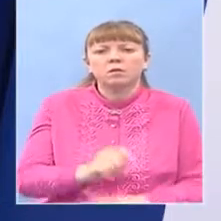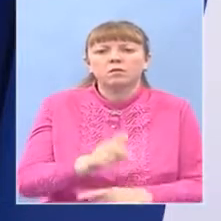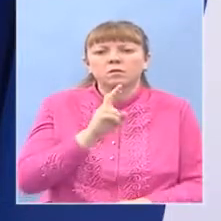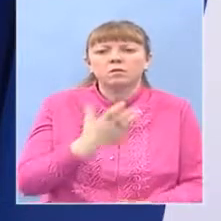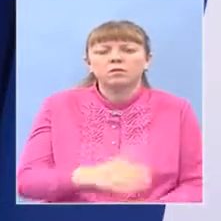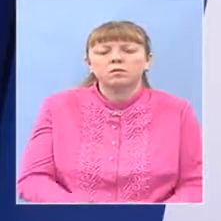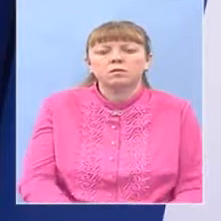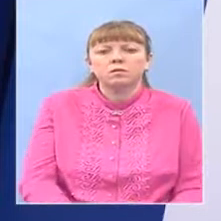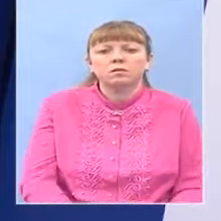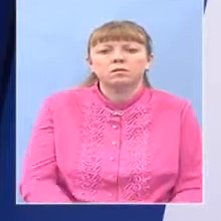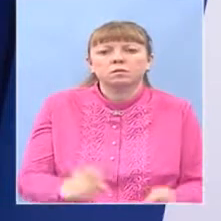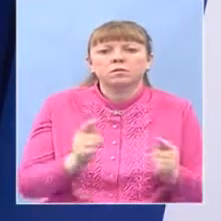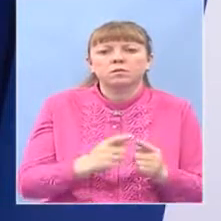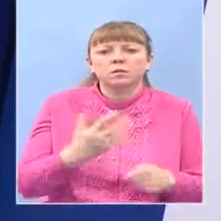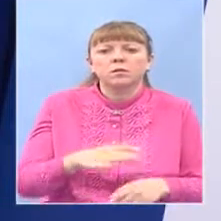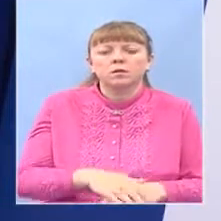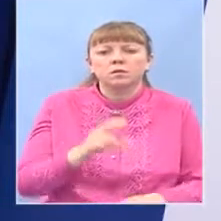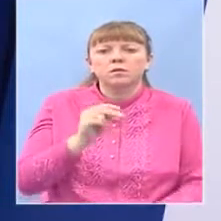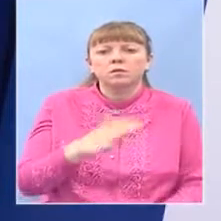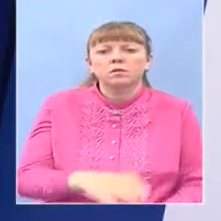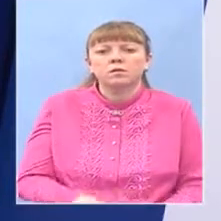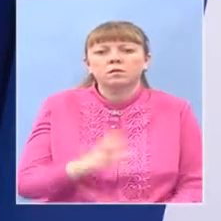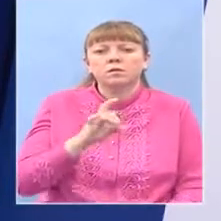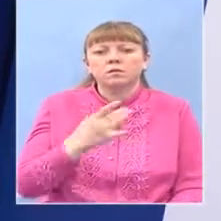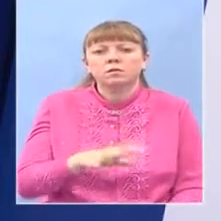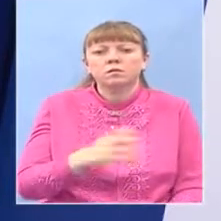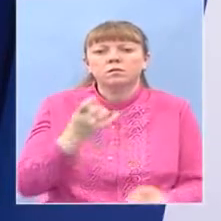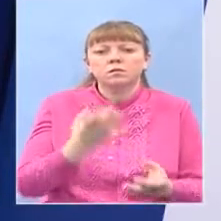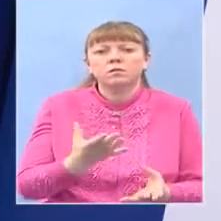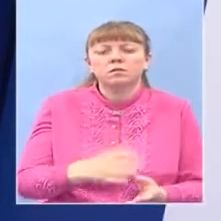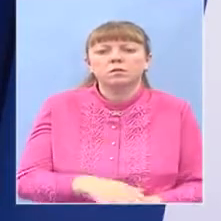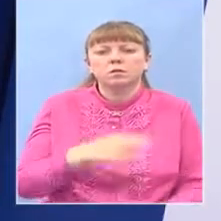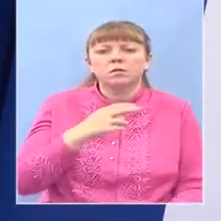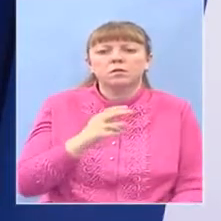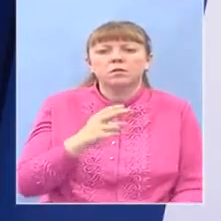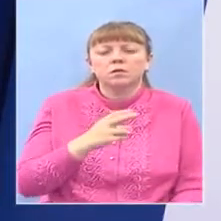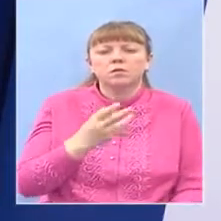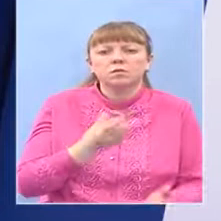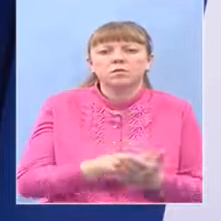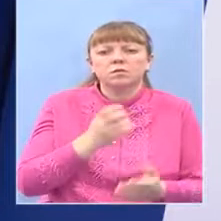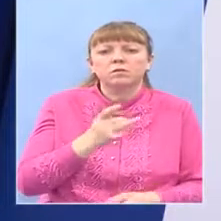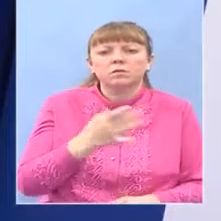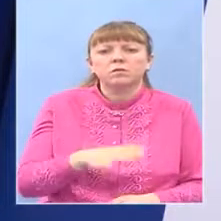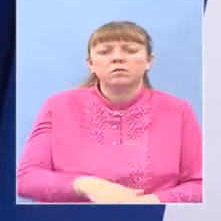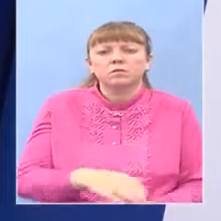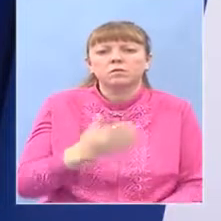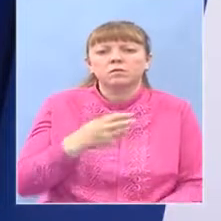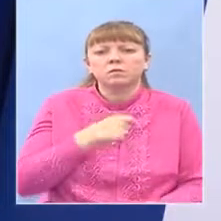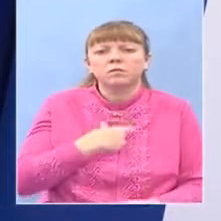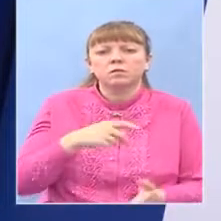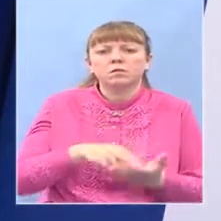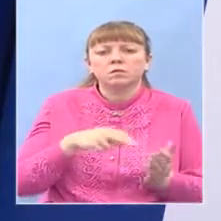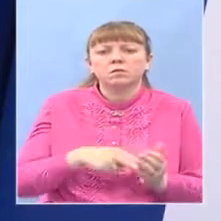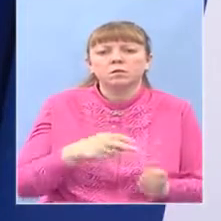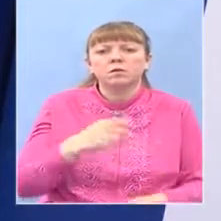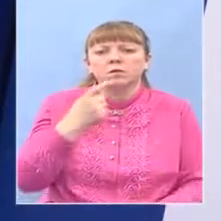должен конкретно ставить задачу, конкретные индикаторы, не просто так, например, для достижения собственных mm-hmm. индикаторов, там, и реализации своего плана, да, а для